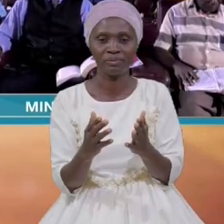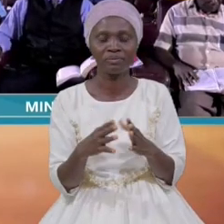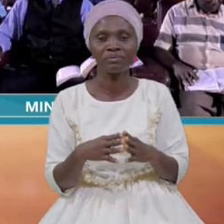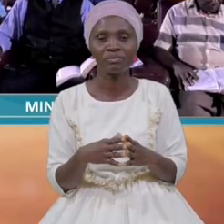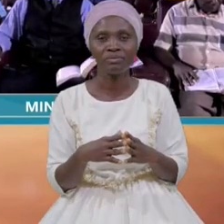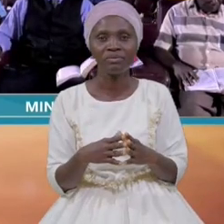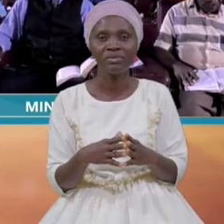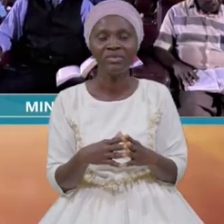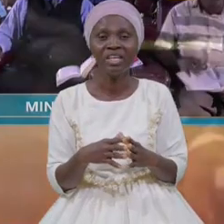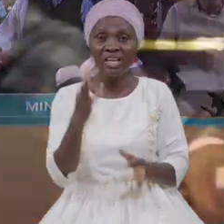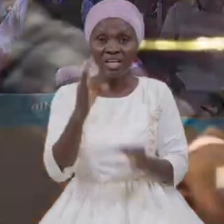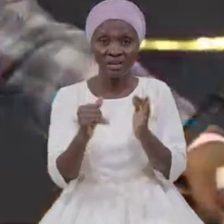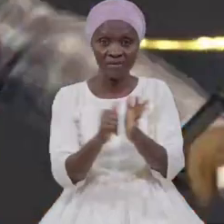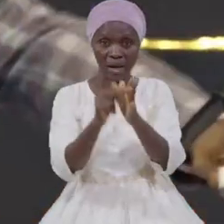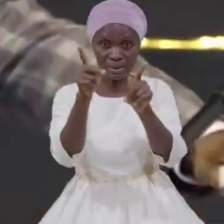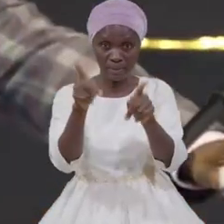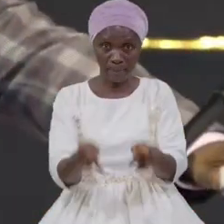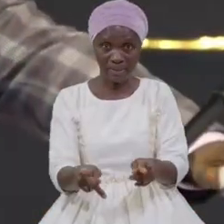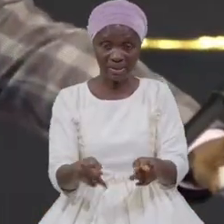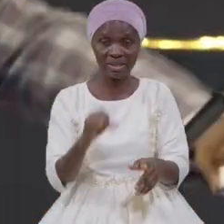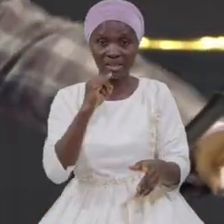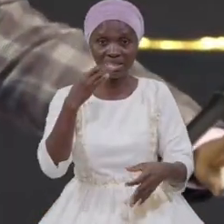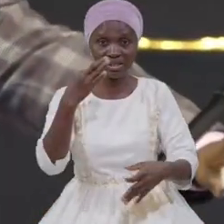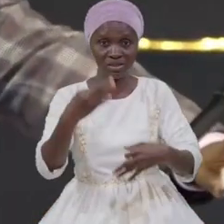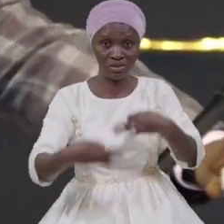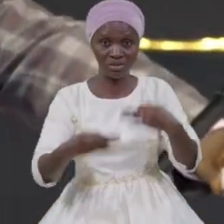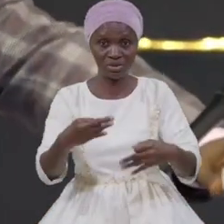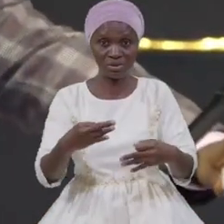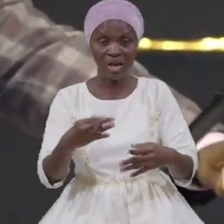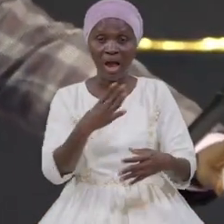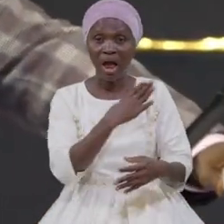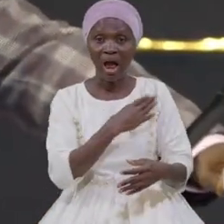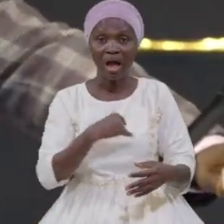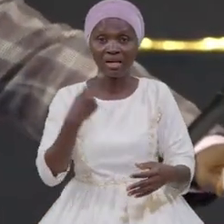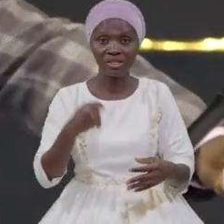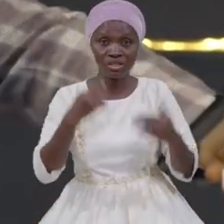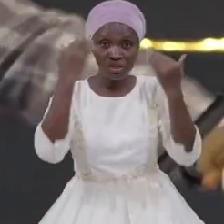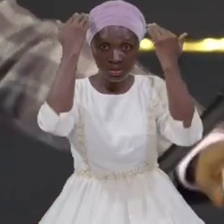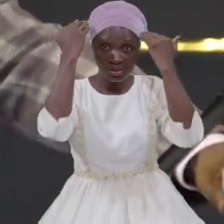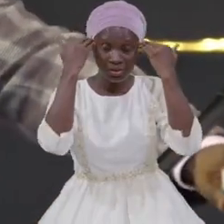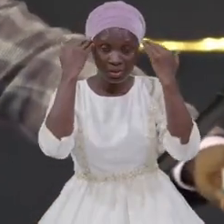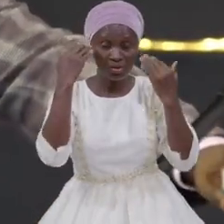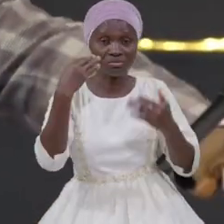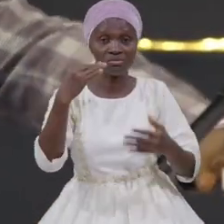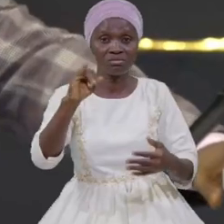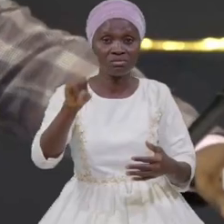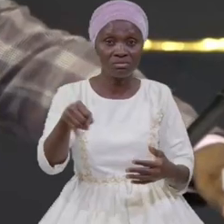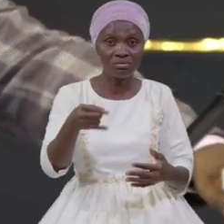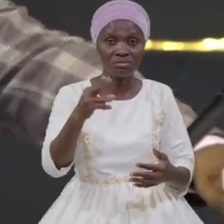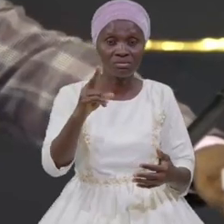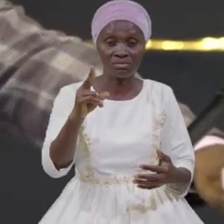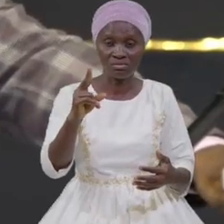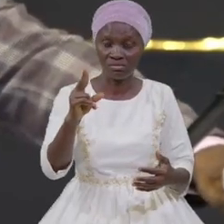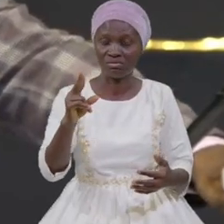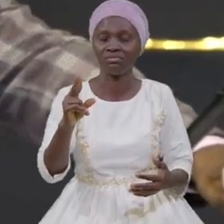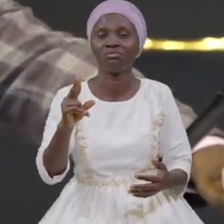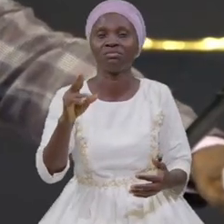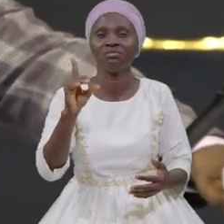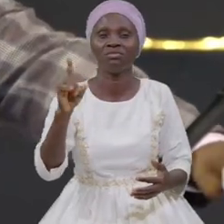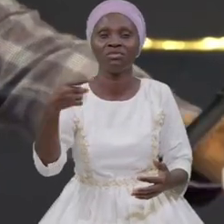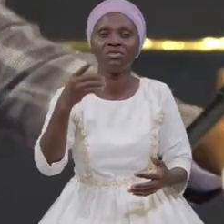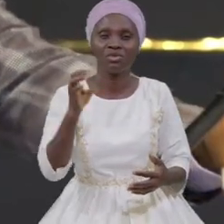monsieur est jugé. Et le juge ne va pas sourire. Le juge ne dira pas. Tu es le fils de